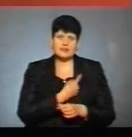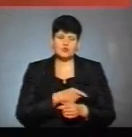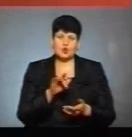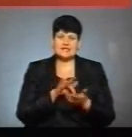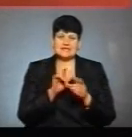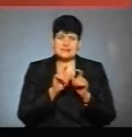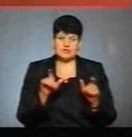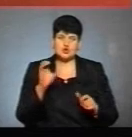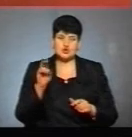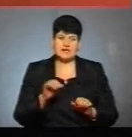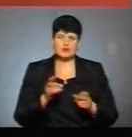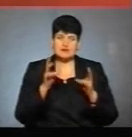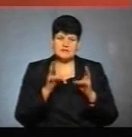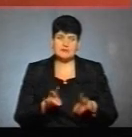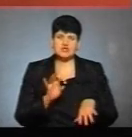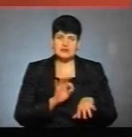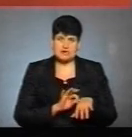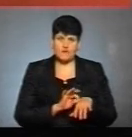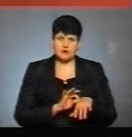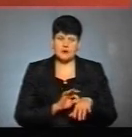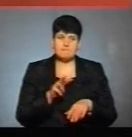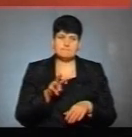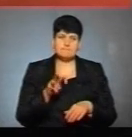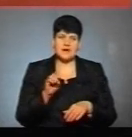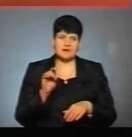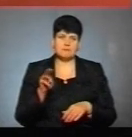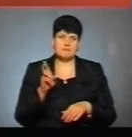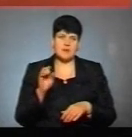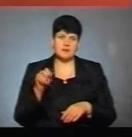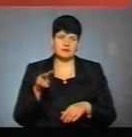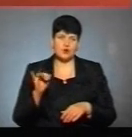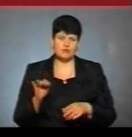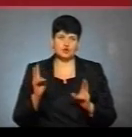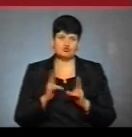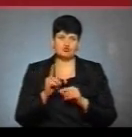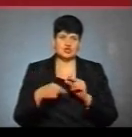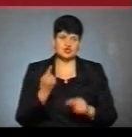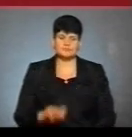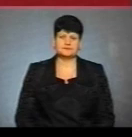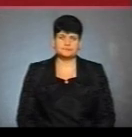центру соціально небезпечних захворювань Мар'яном Балтаровичем. До зустрічі в ефірі.